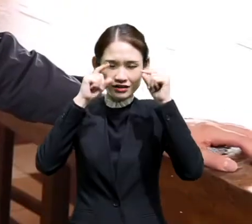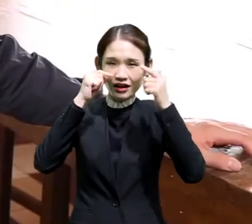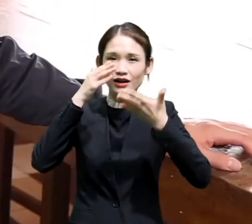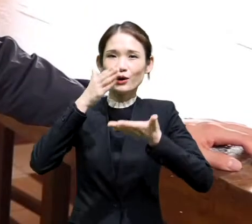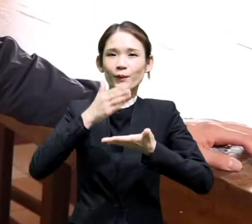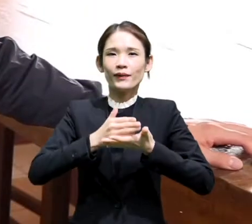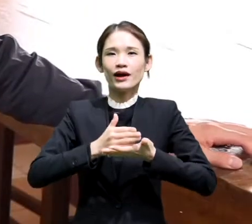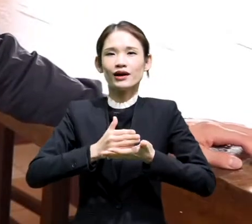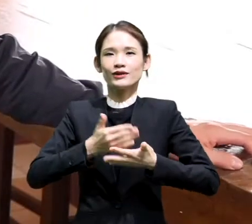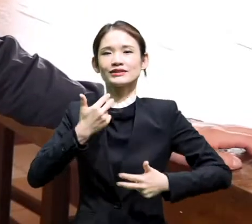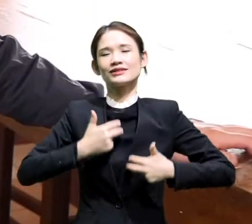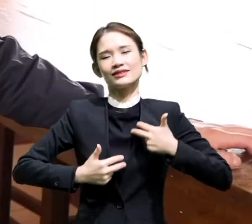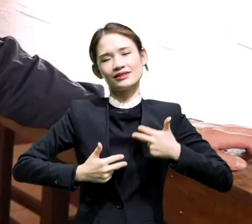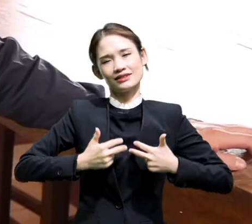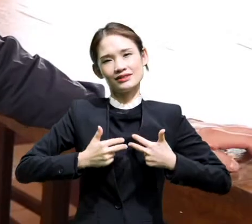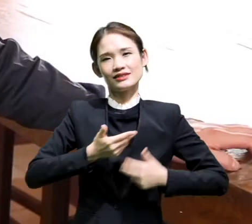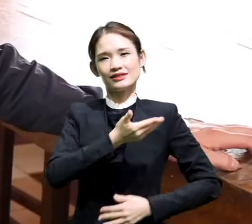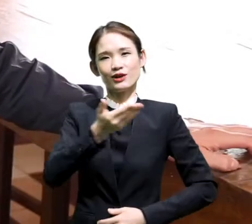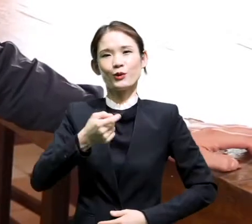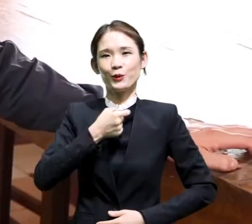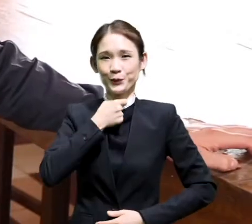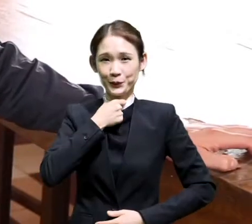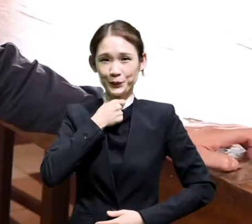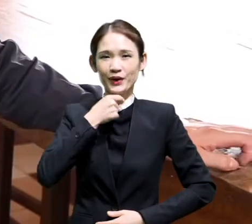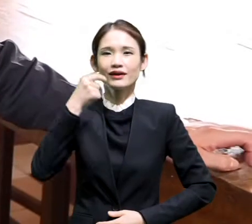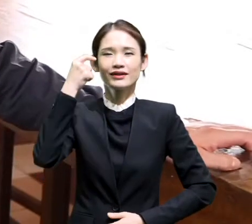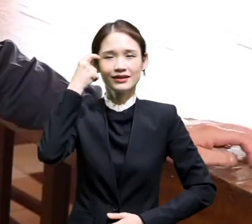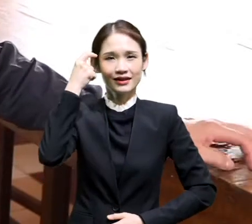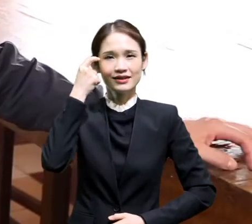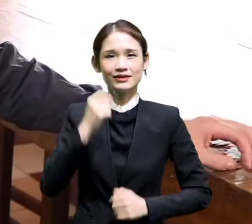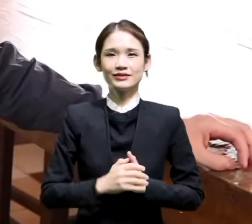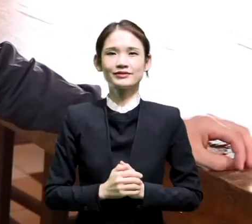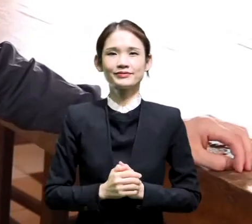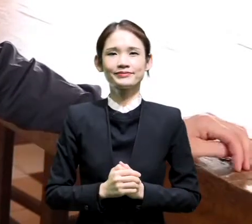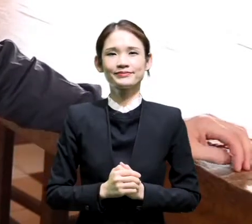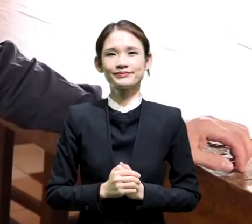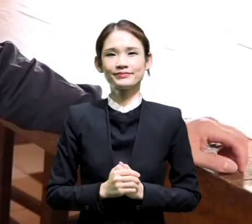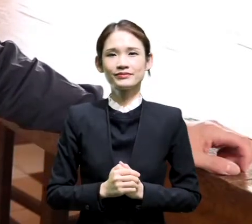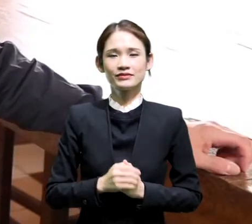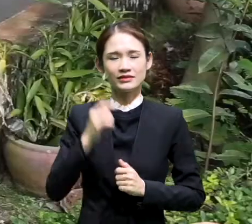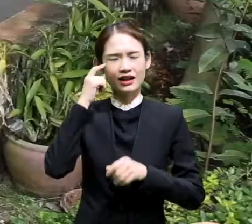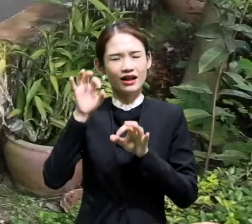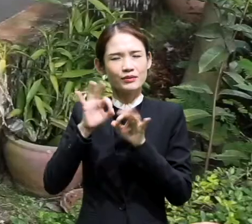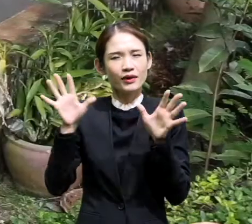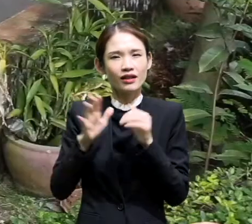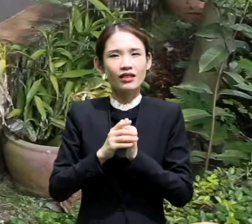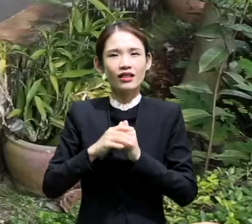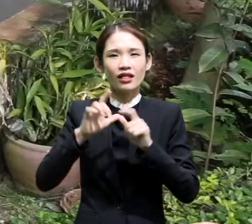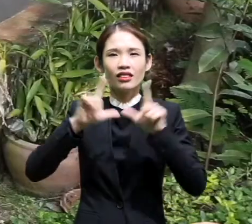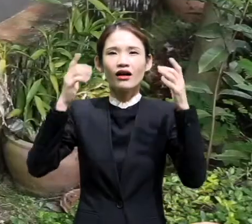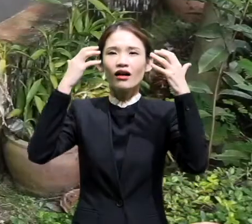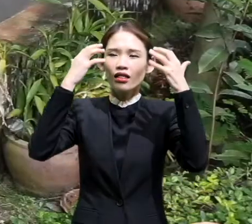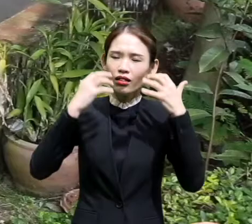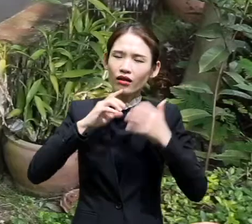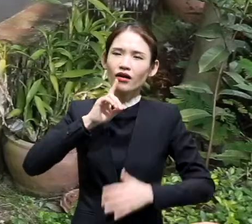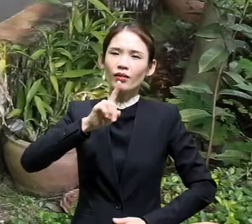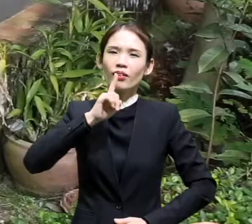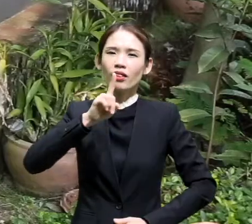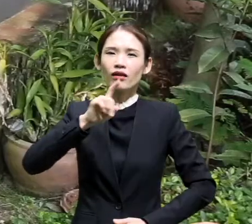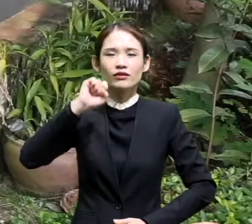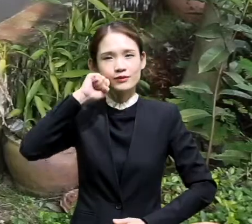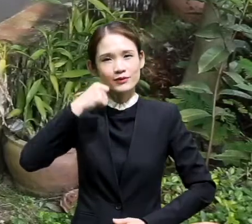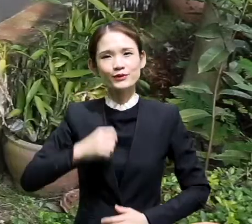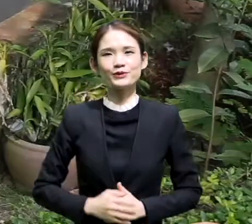긴장하지 말고 즐기었으면 좋겠다. 즐겼으면 좋겠다라는 생각입니다. 예상으로 더워가지고 말이